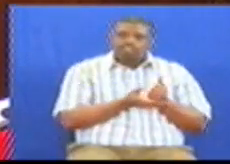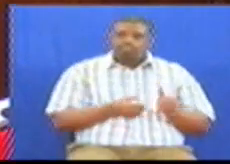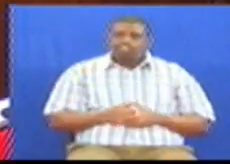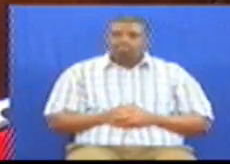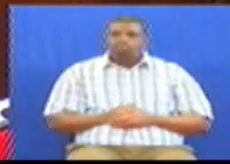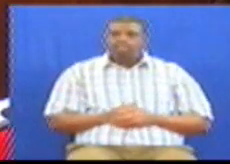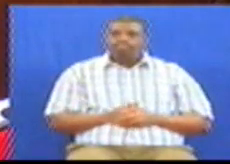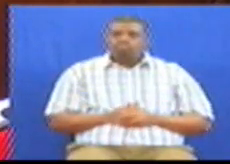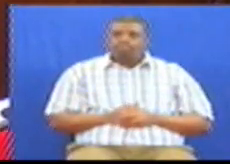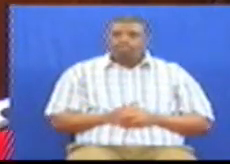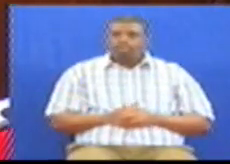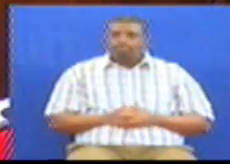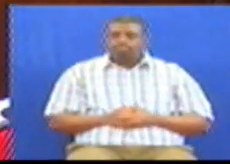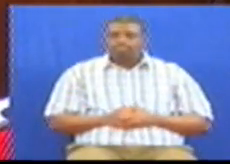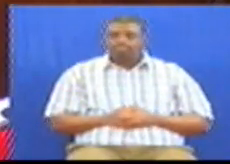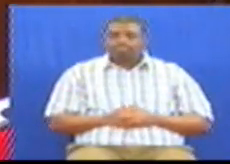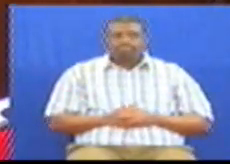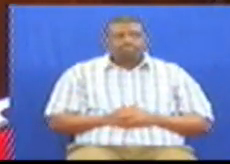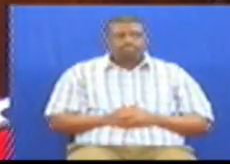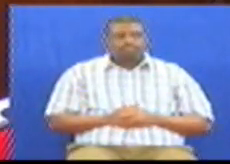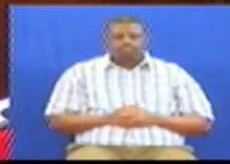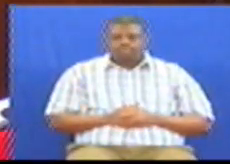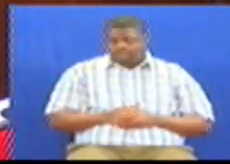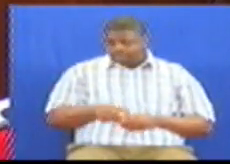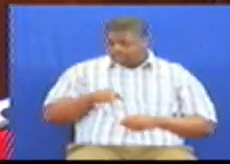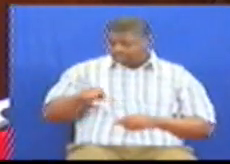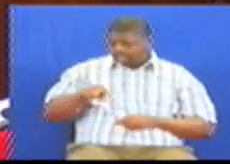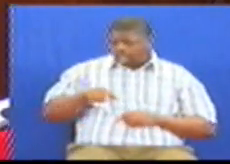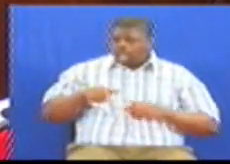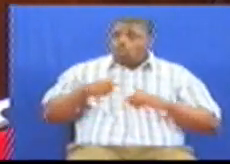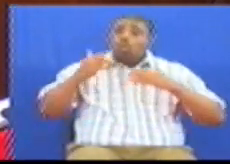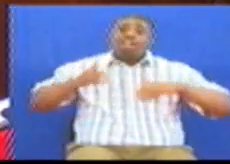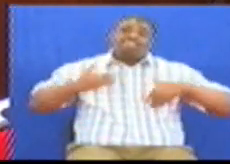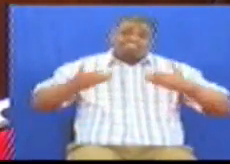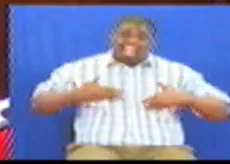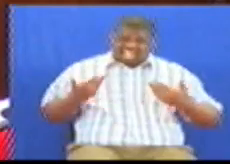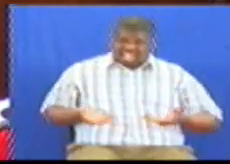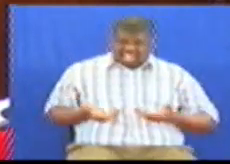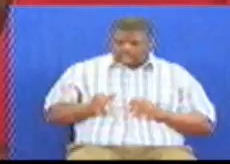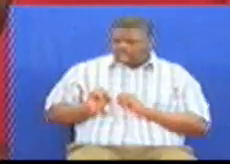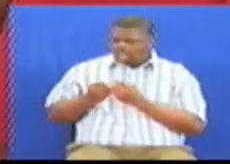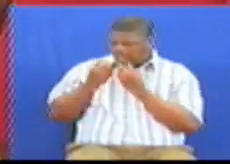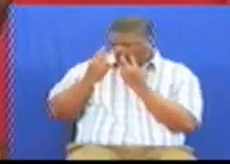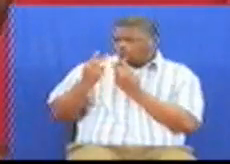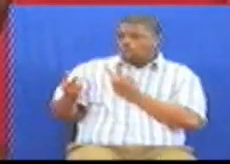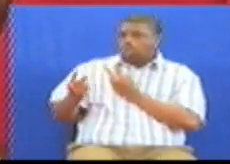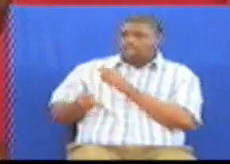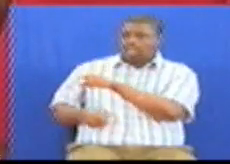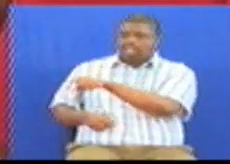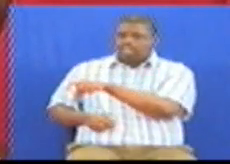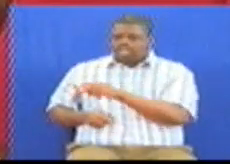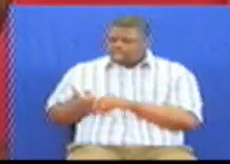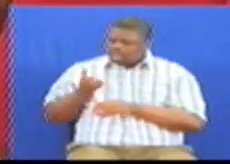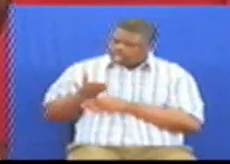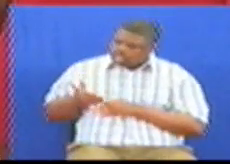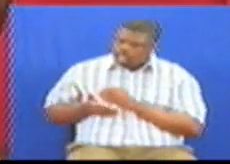Hivyo wanavyosikia kaleta ndege wanafurahi, lakini wanapoona kule kajenga